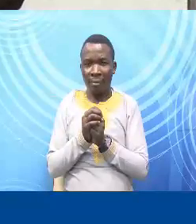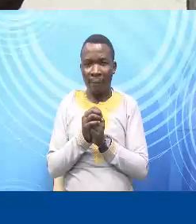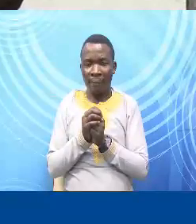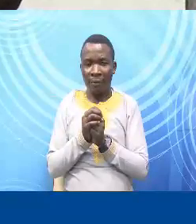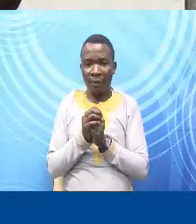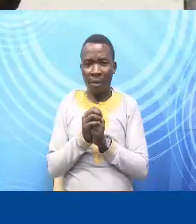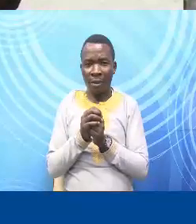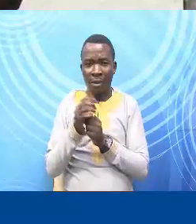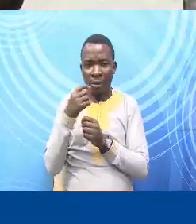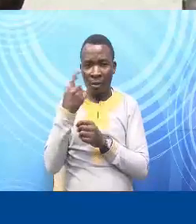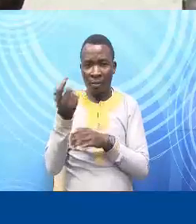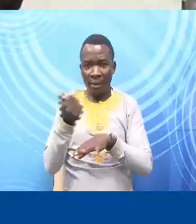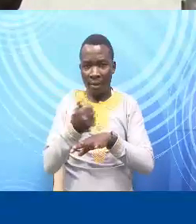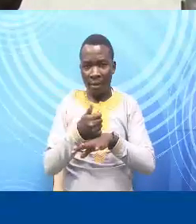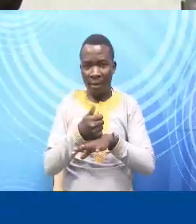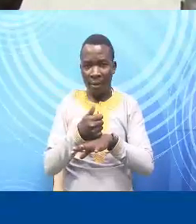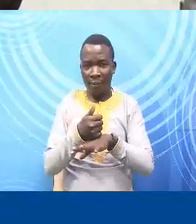bura mu iraho rimwe